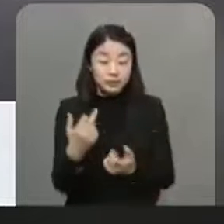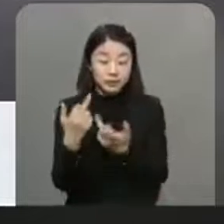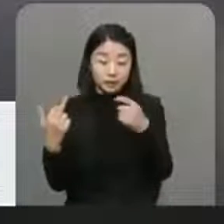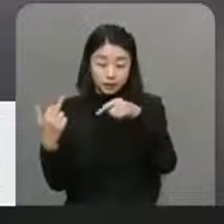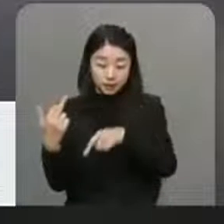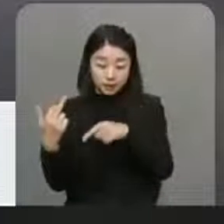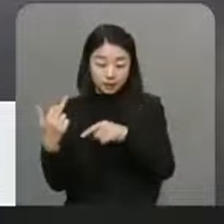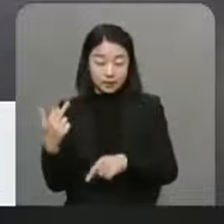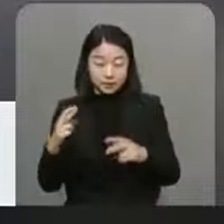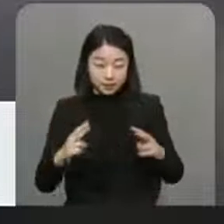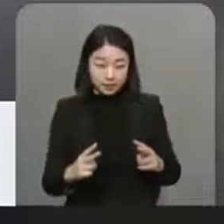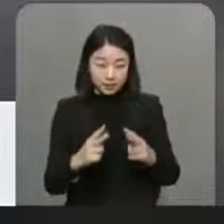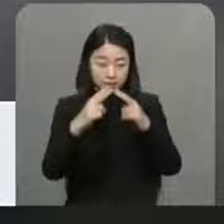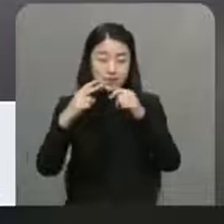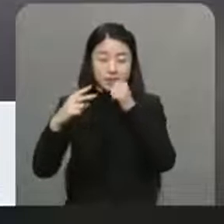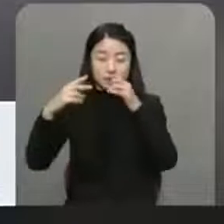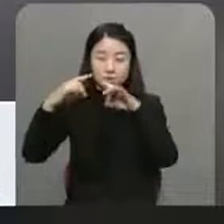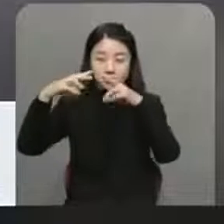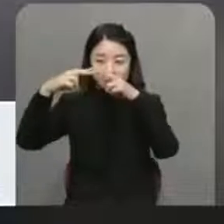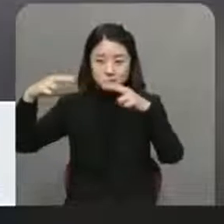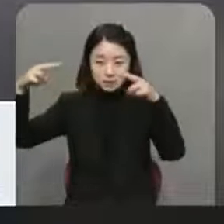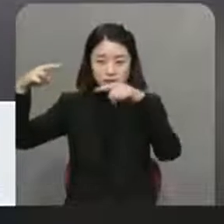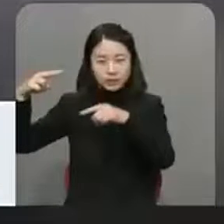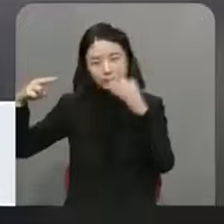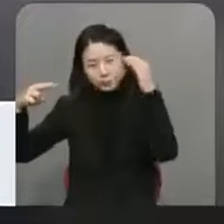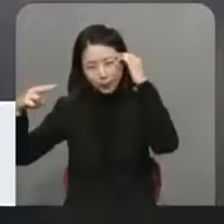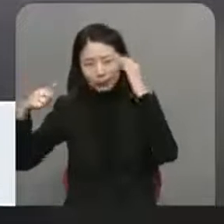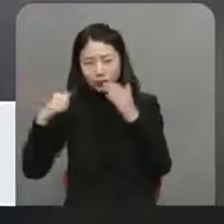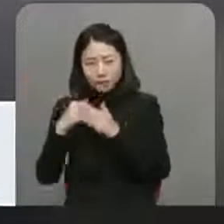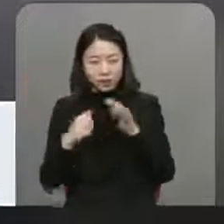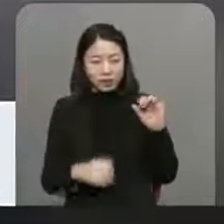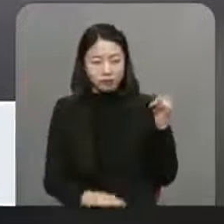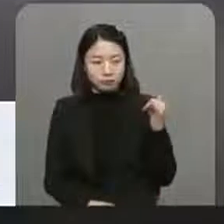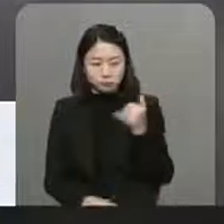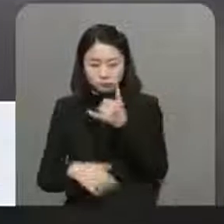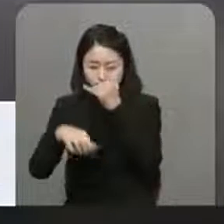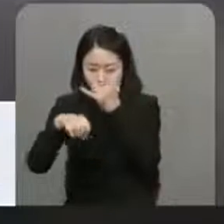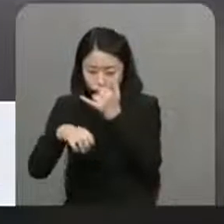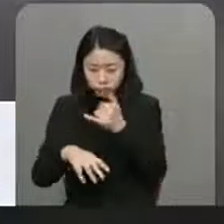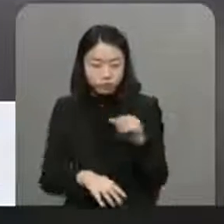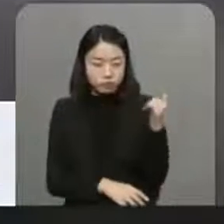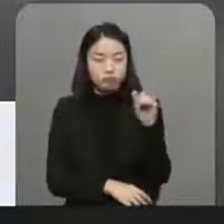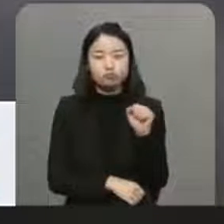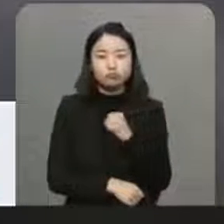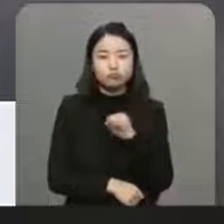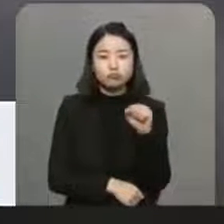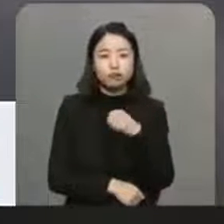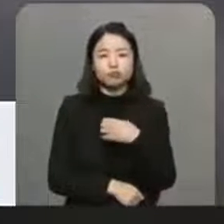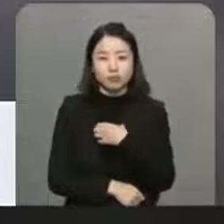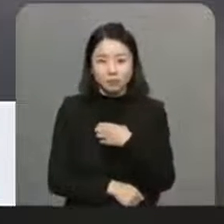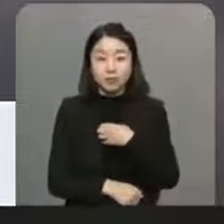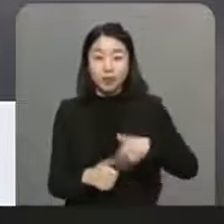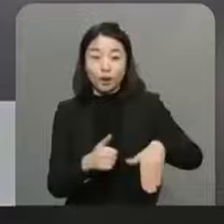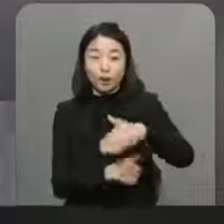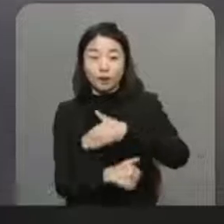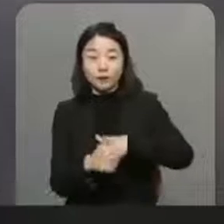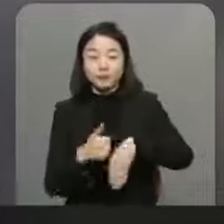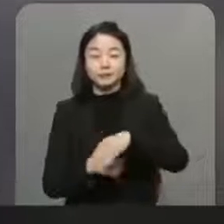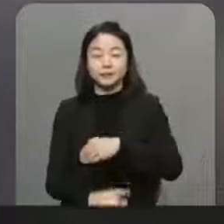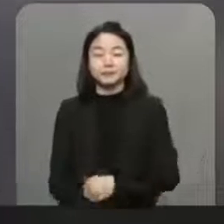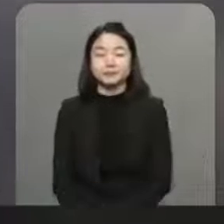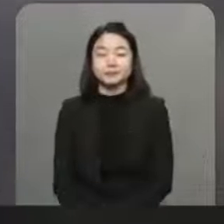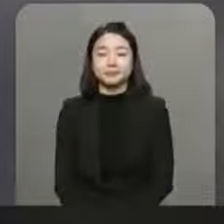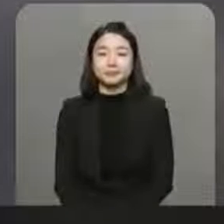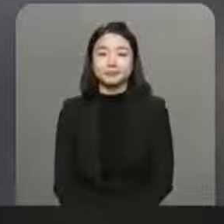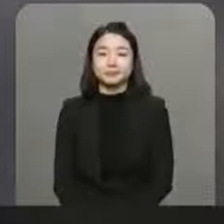송전탑과 선로 때문에 진화 작업에 어려움을 갖고 있고 승무원들의 안전까지 위협받고 있다고 합니다 정상 탱